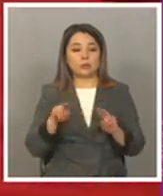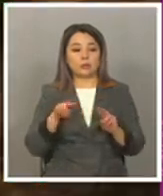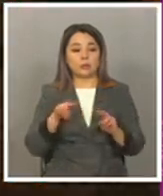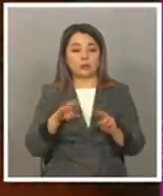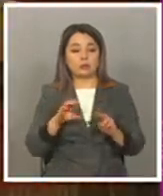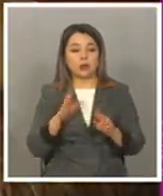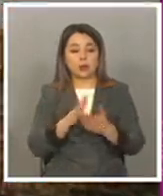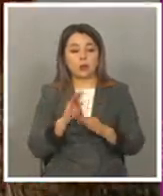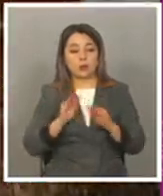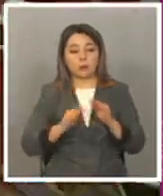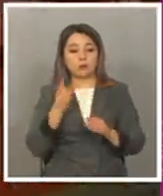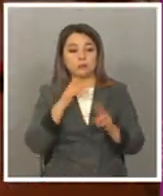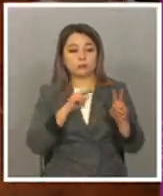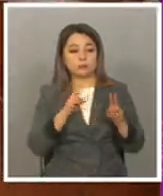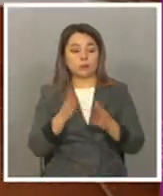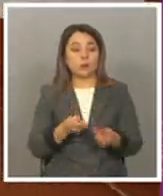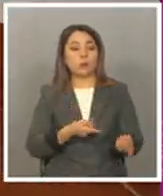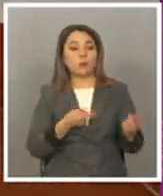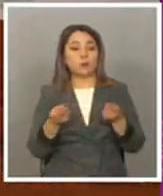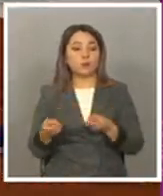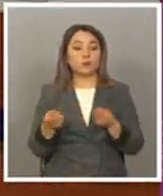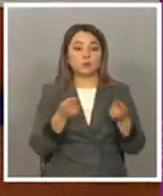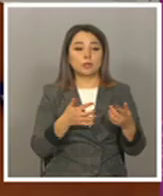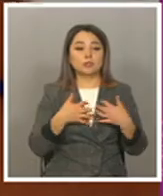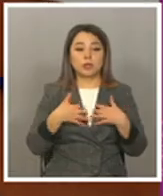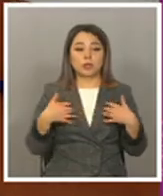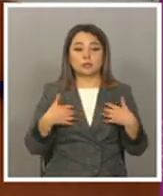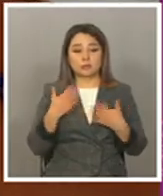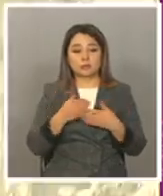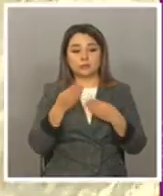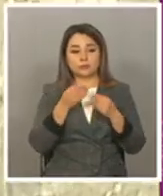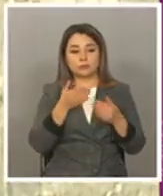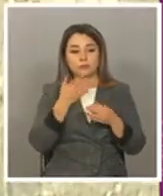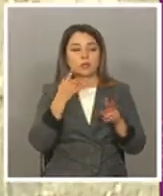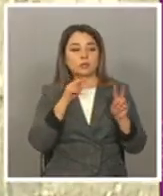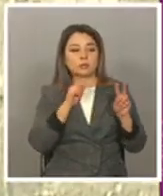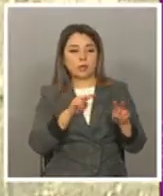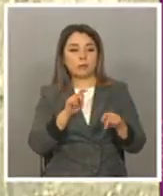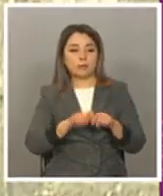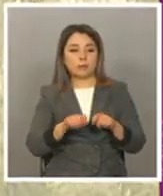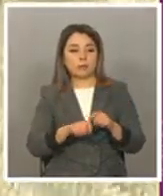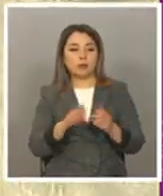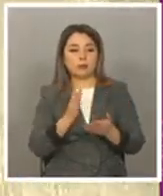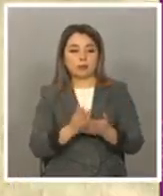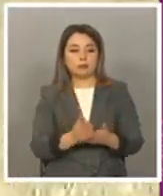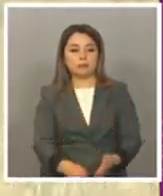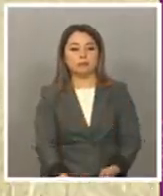бақыланады. Үнемі көшіп жүретін жануар болғандықтан ізі де шимай шатпақ.